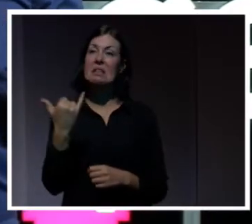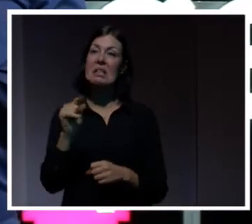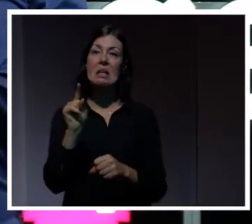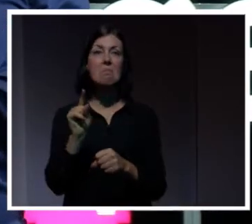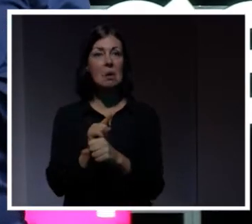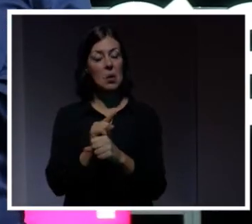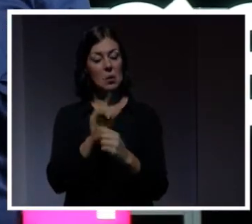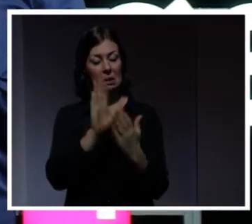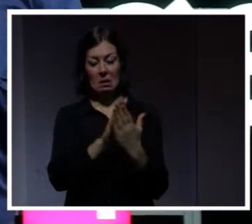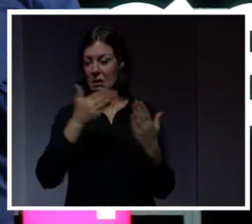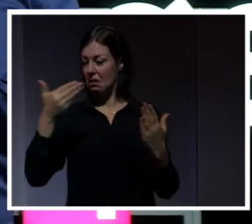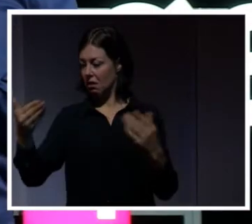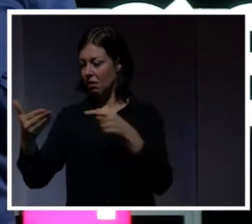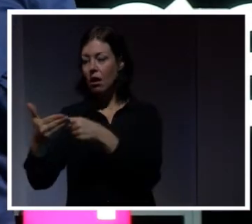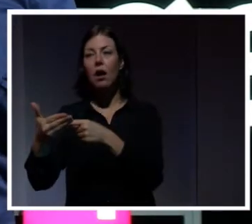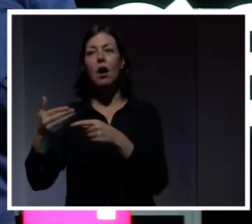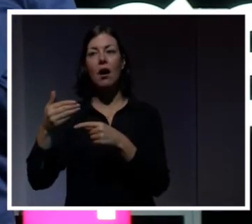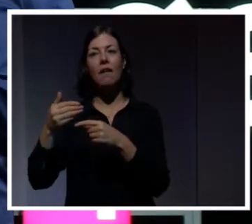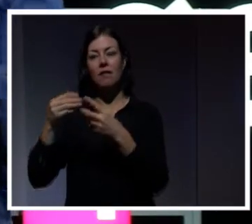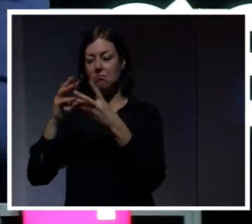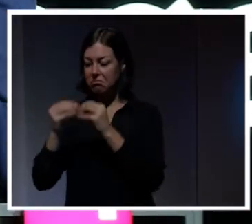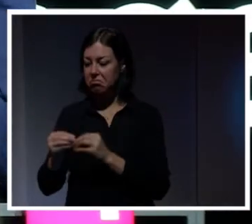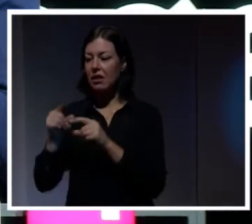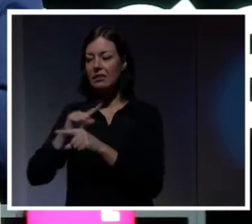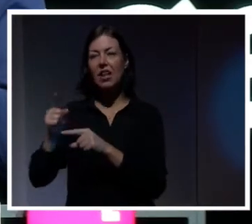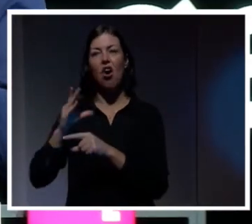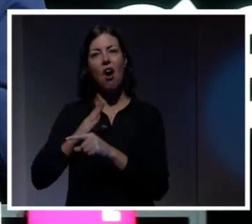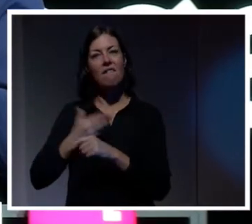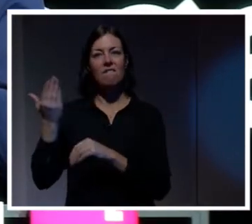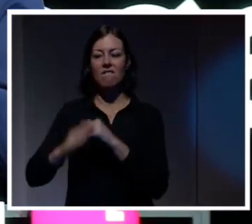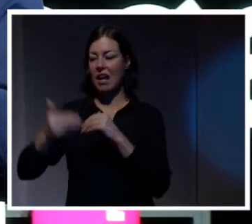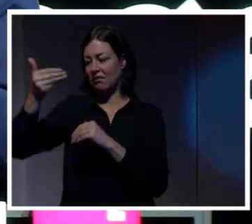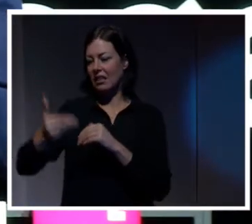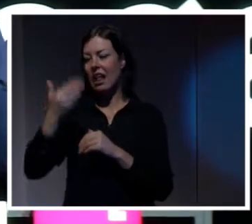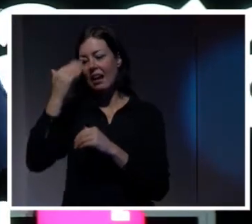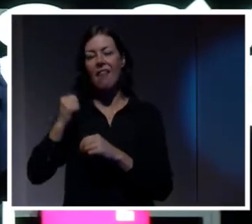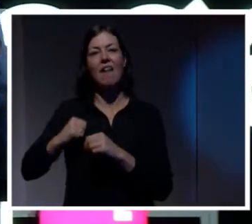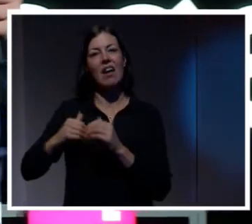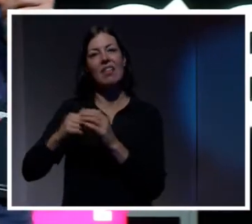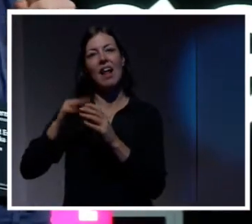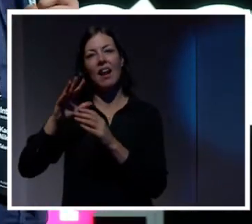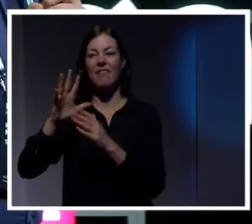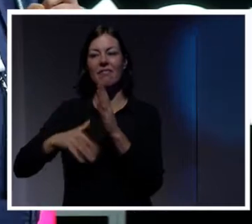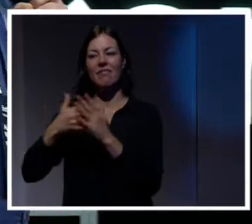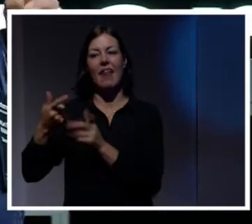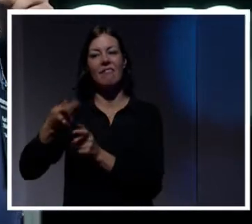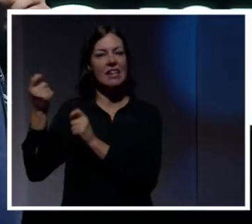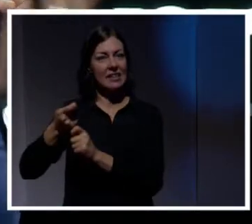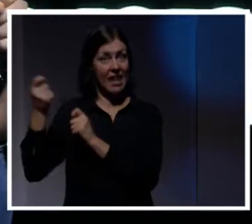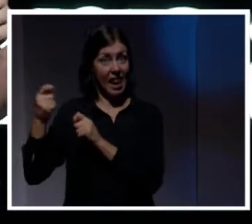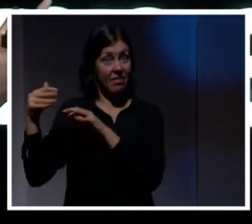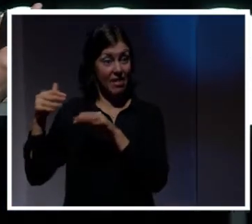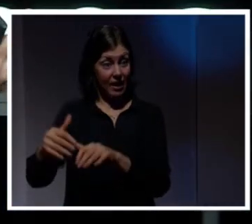Tio minuter sedan hade jag en färdig sajt som jag kunde använda i nätfiska attacker. Och om jag hade varit